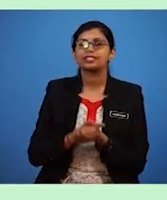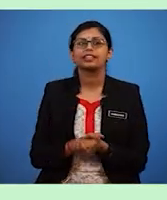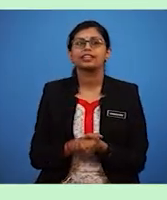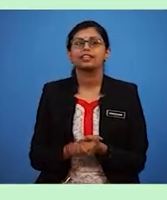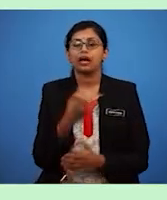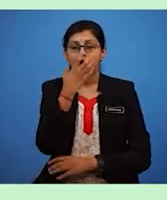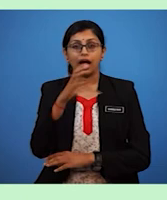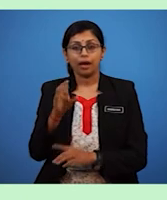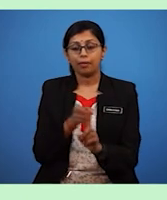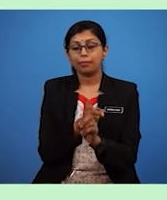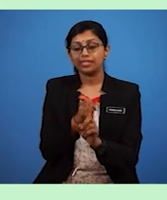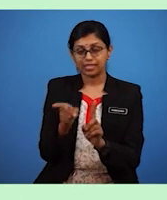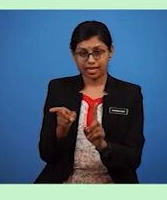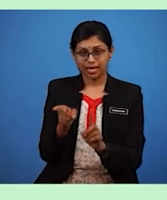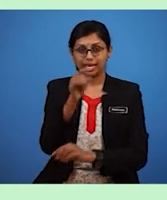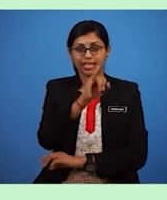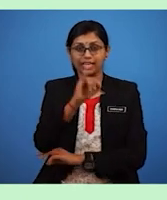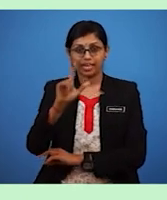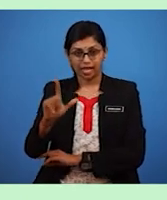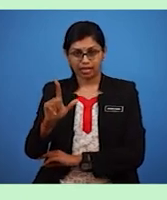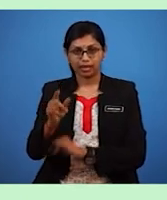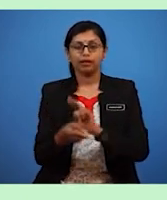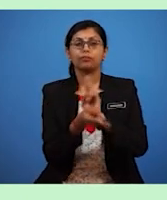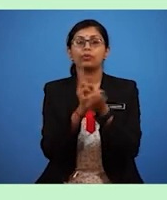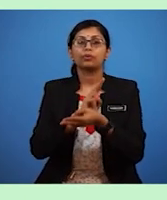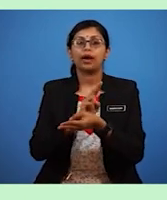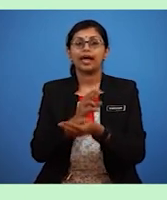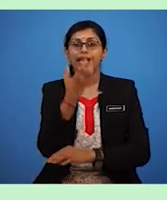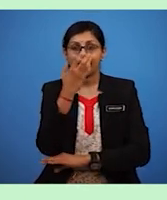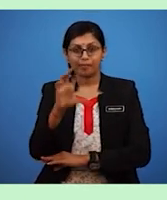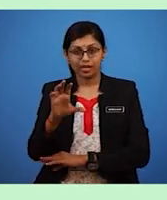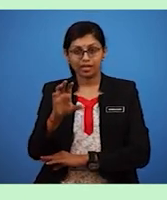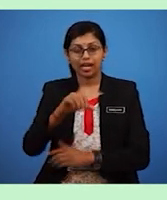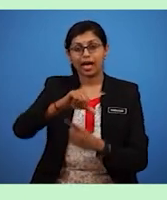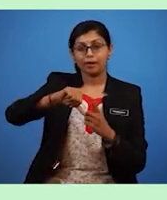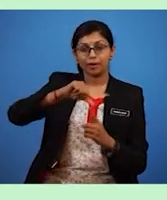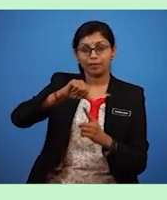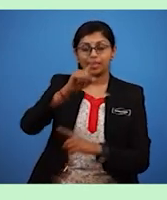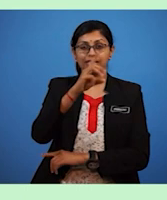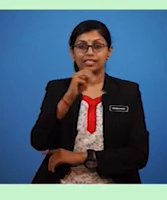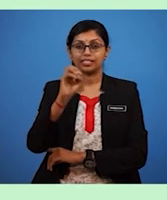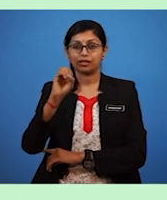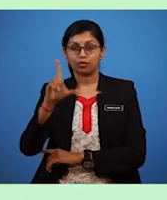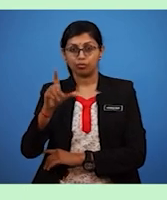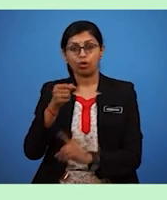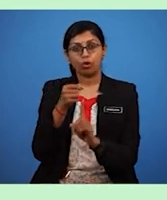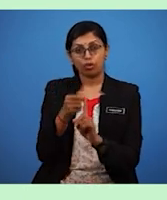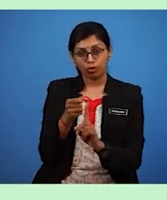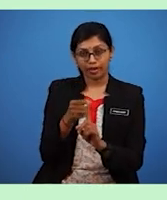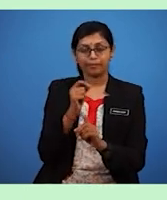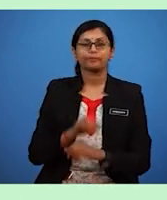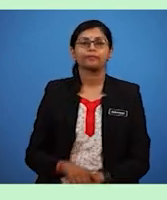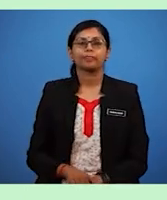haba penyesaran ialah perubahan haba apabila satu mol